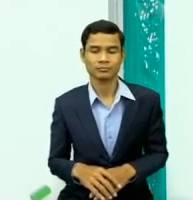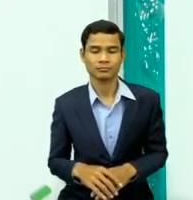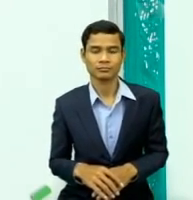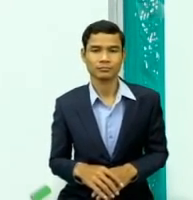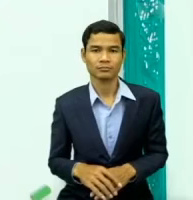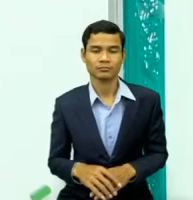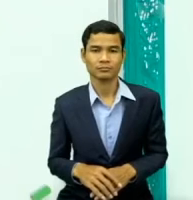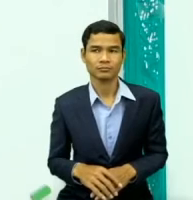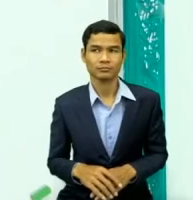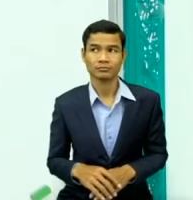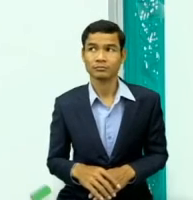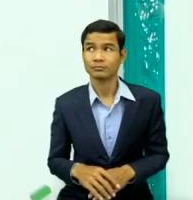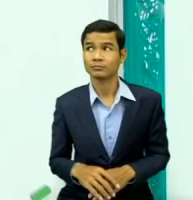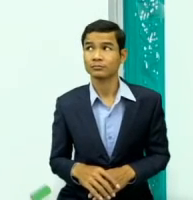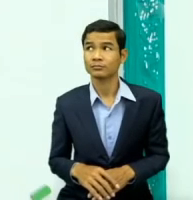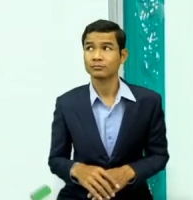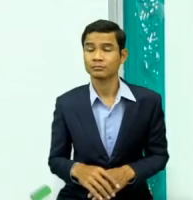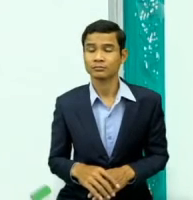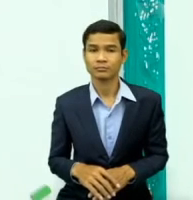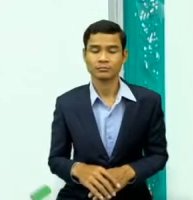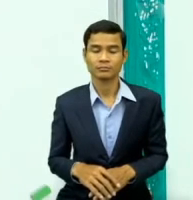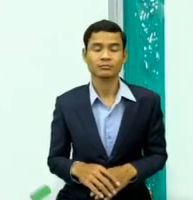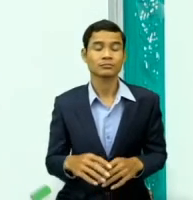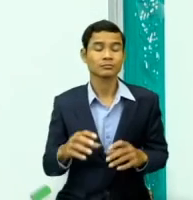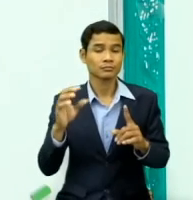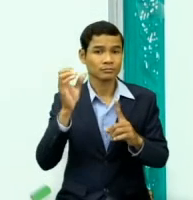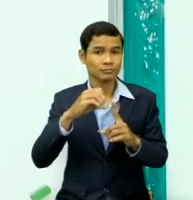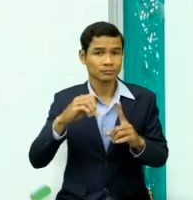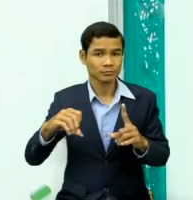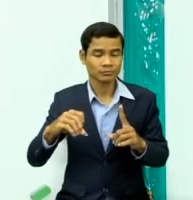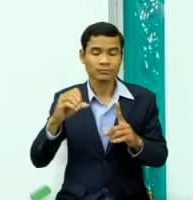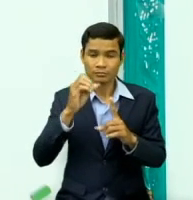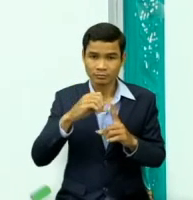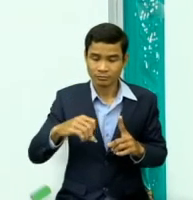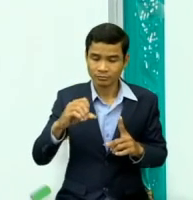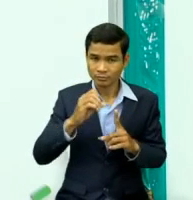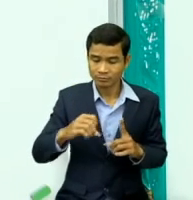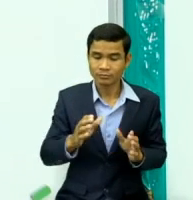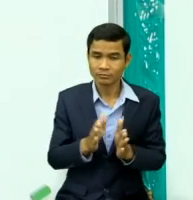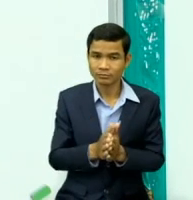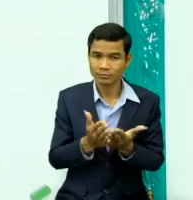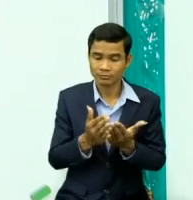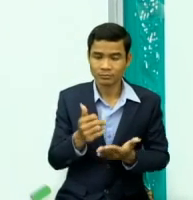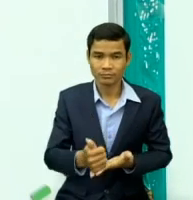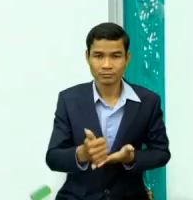chà chà đây là ba này cứ miên là thật nơi khăn ông xịp hơi chấm nồi được bỏ con